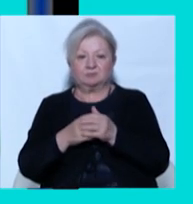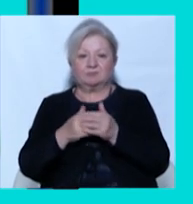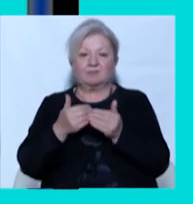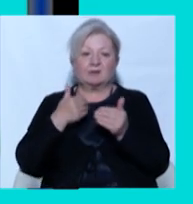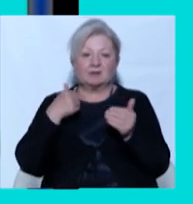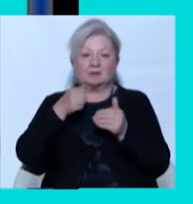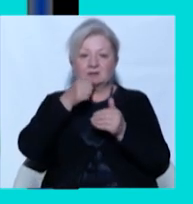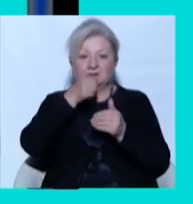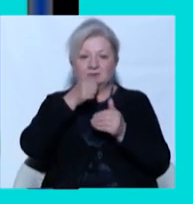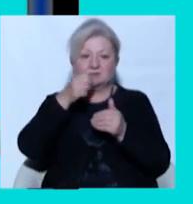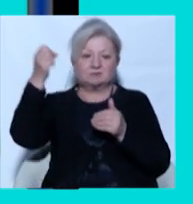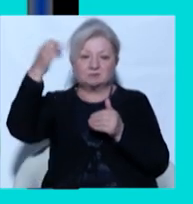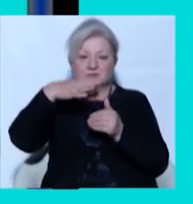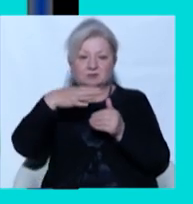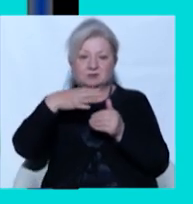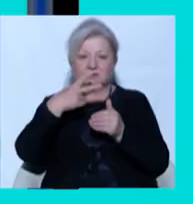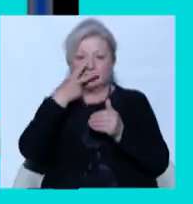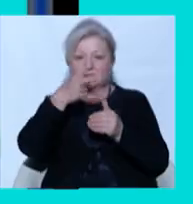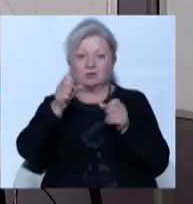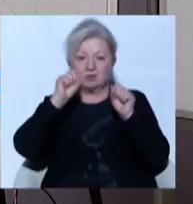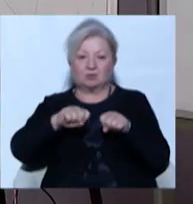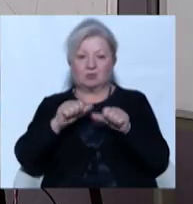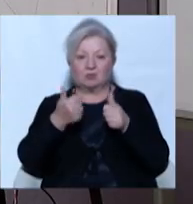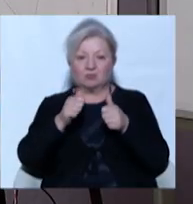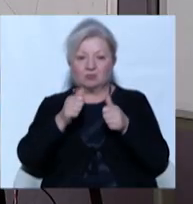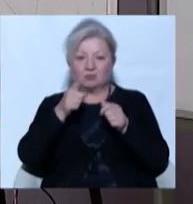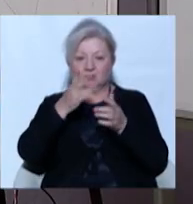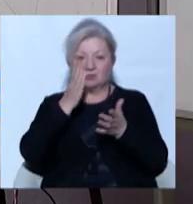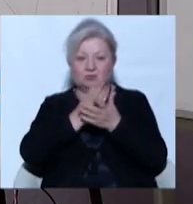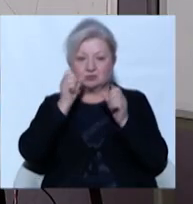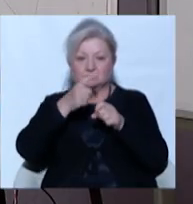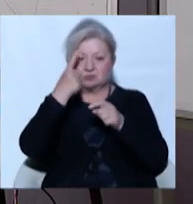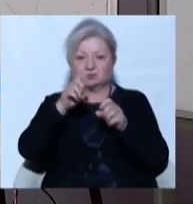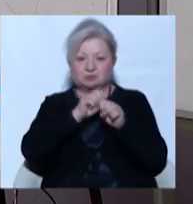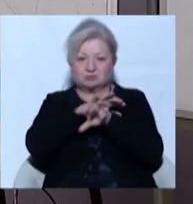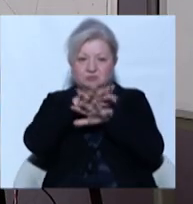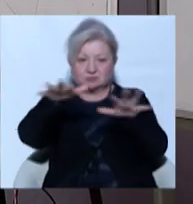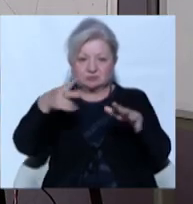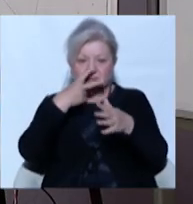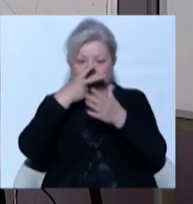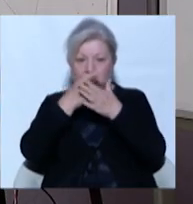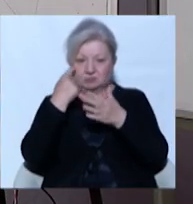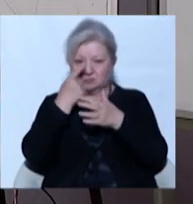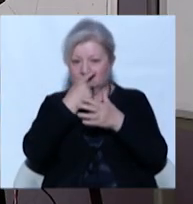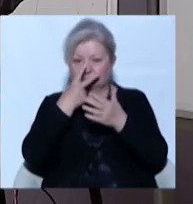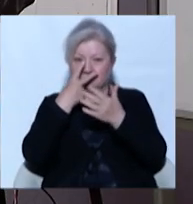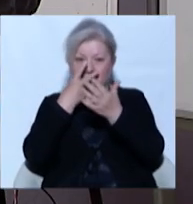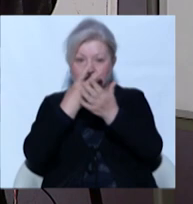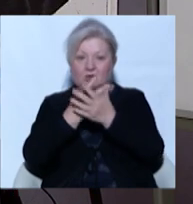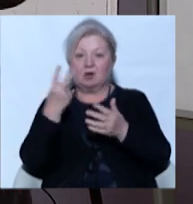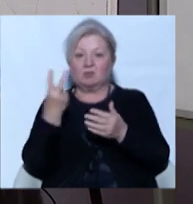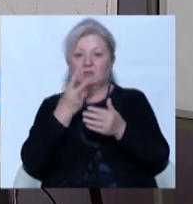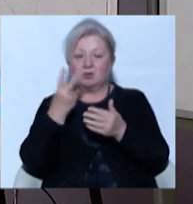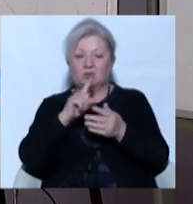სინათლის დანახვა როგორ არის შესაძლებელი? ერთი არის, რომ უშუალო წყაროდან წამოსული სხივები ჩვენი მხედველობის არეში მოხვდნენ,